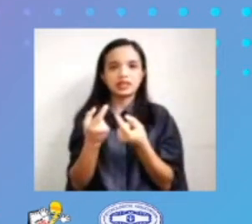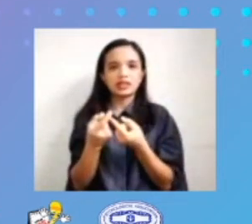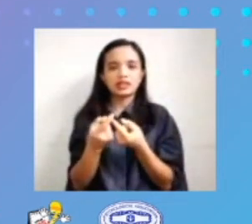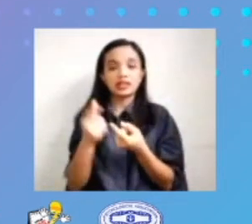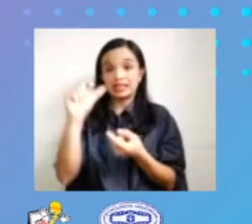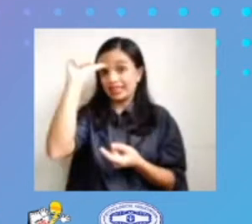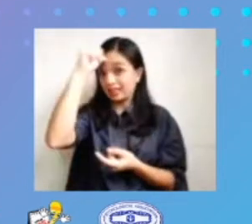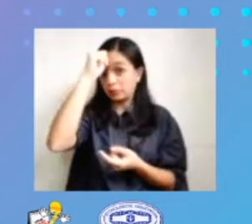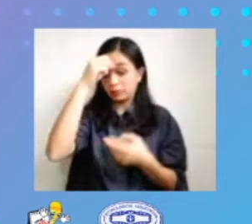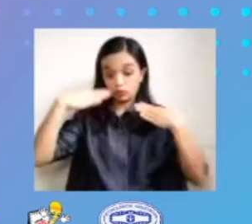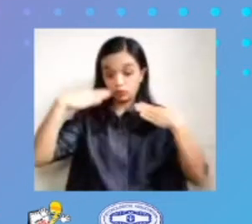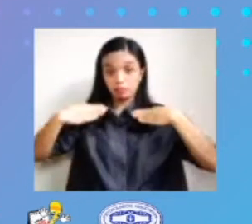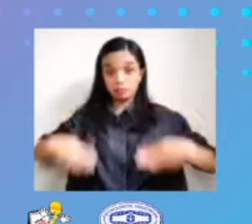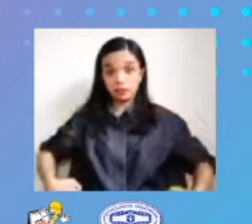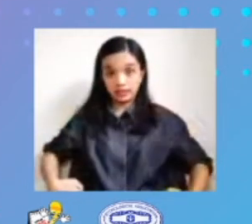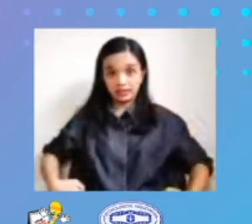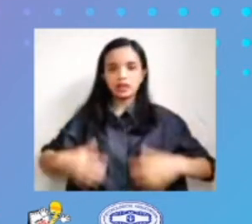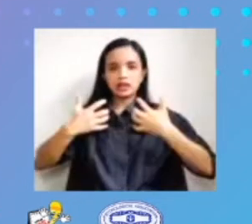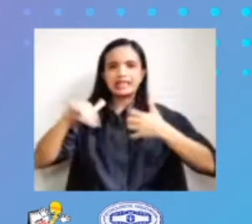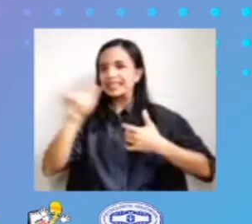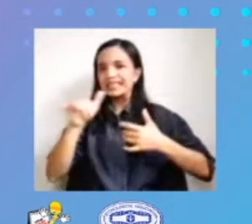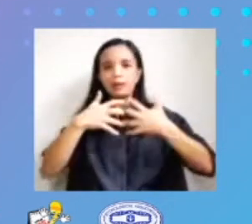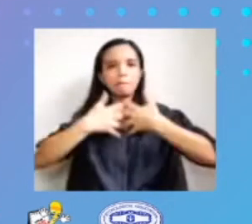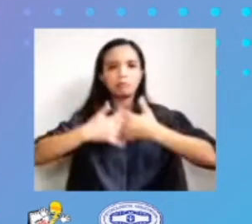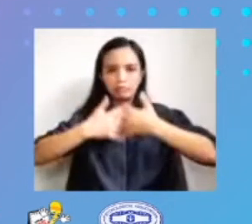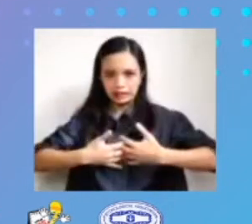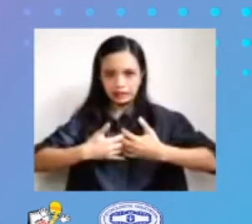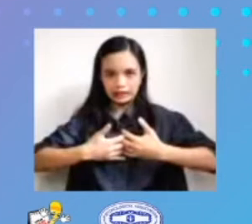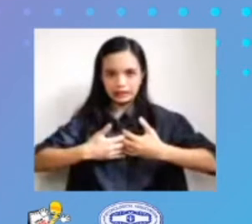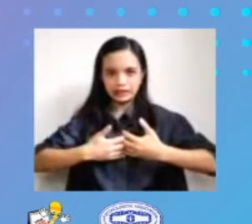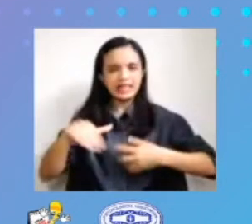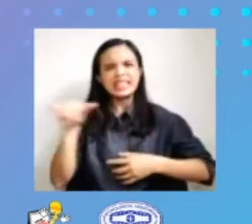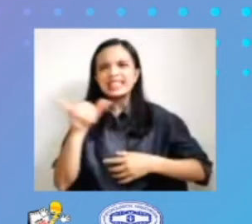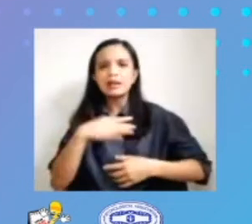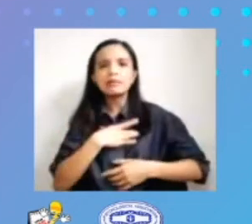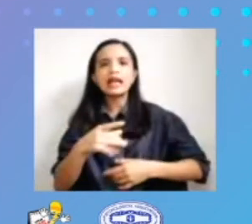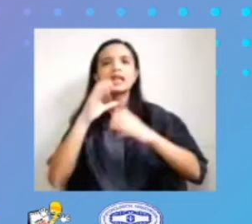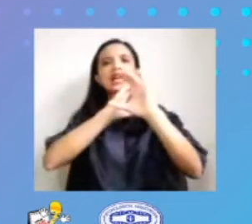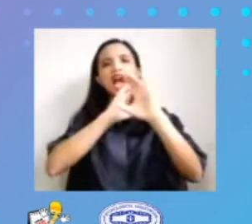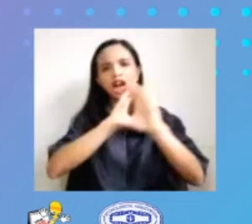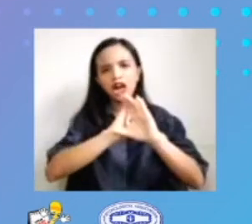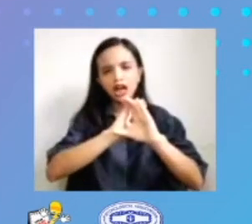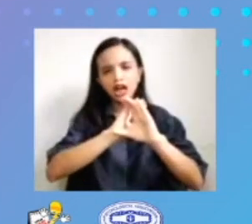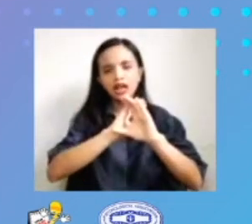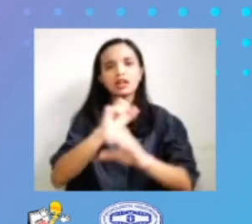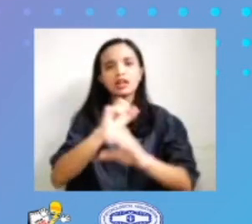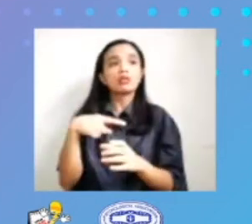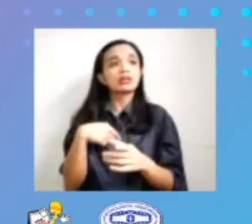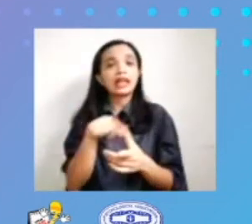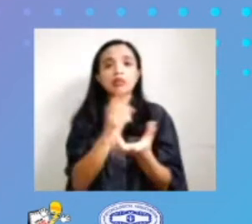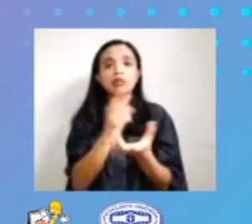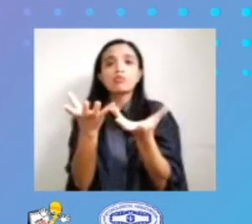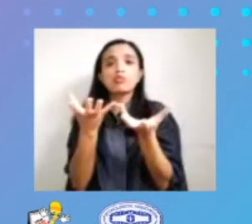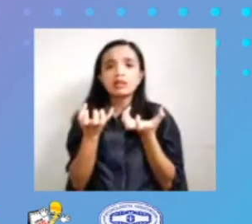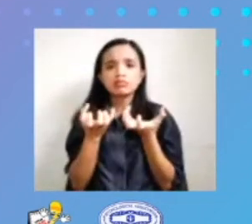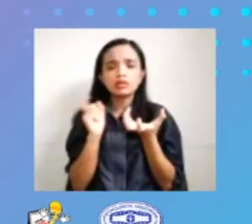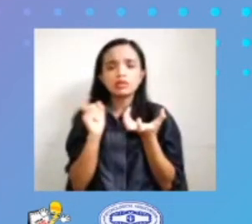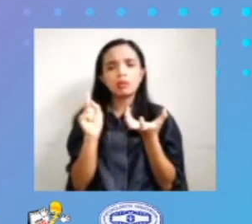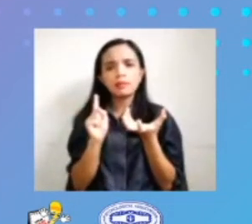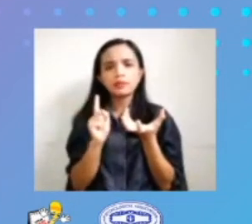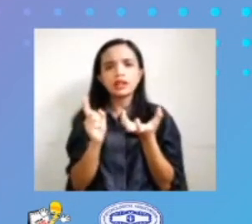who are not used with physical exercise? Those who are having a hard time to do it or those who have sedentary